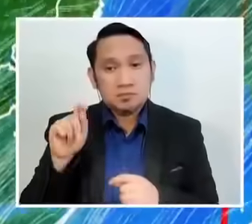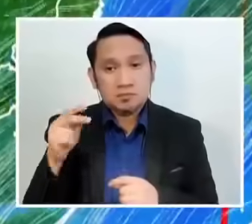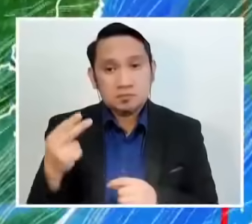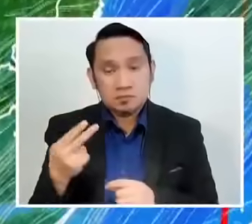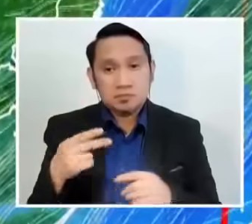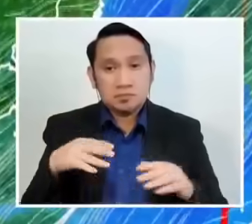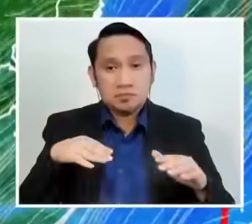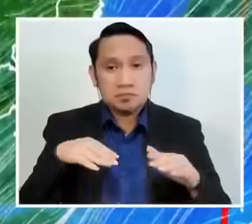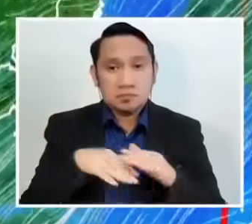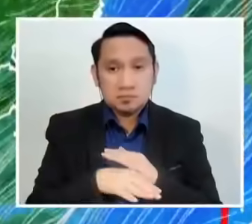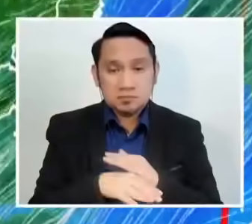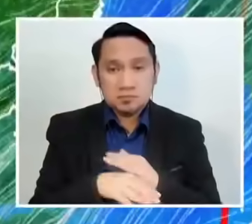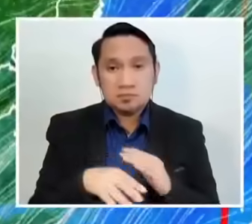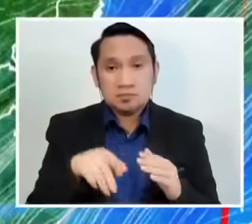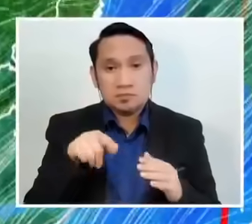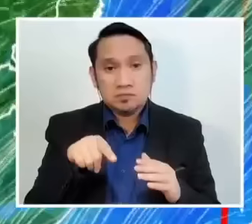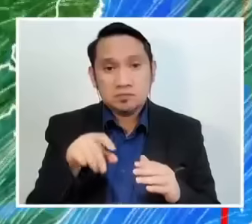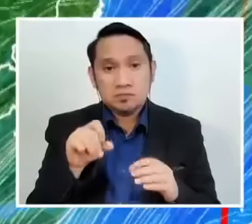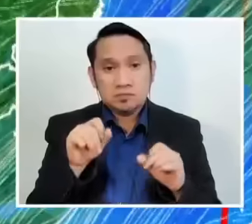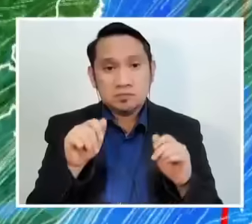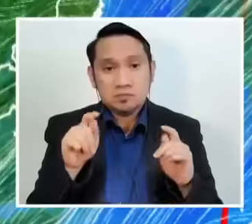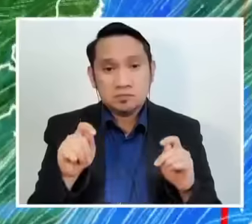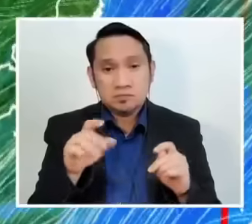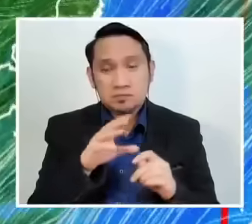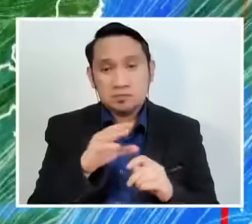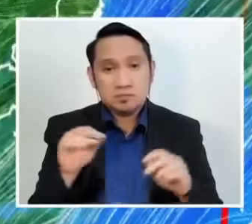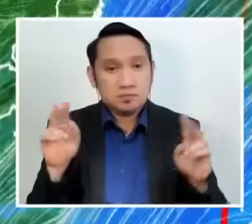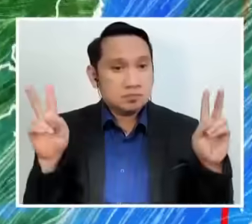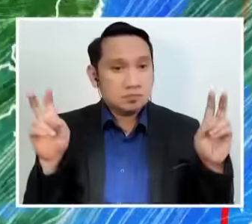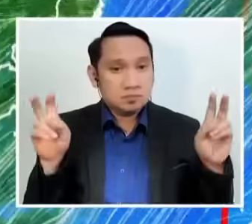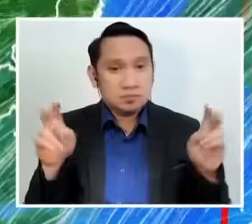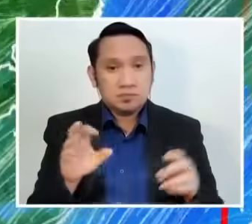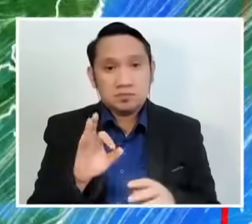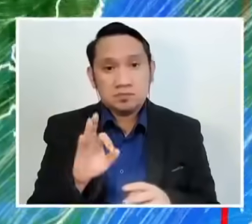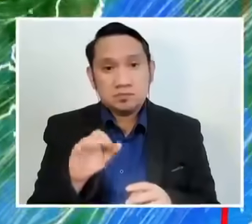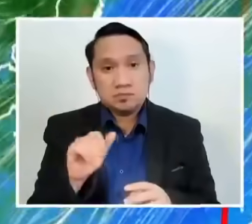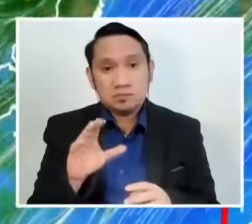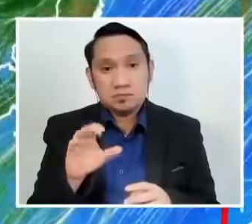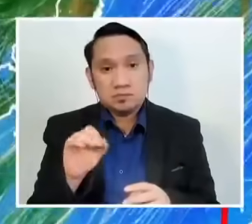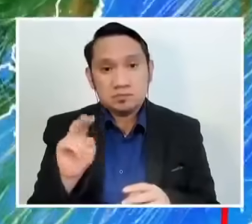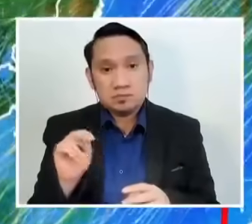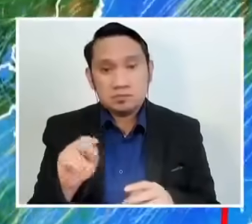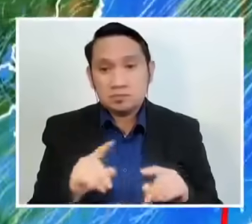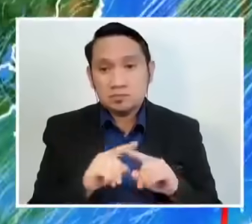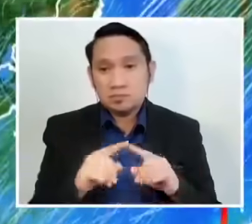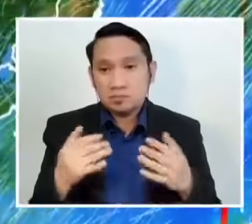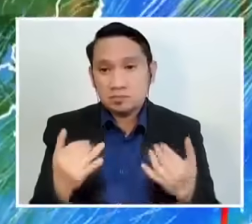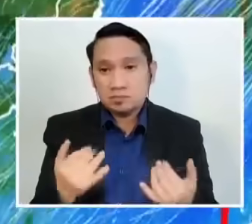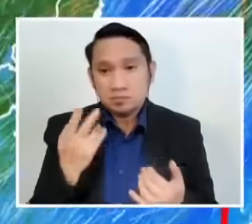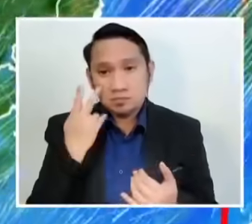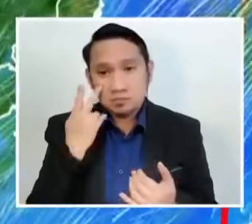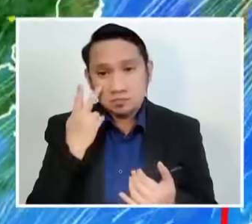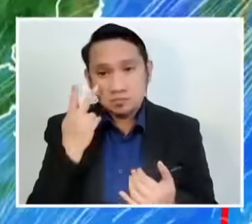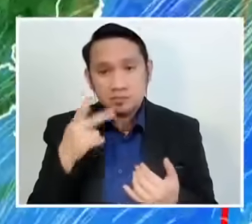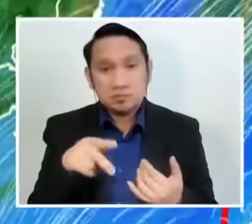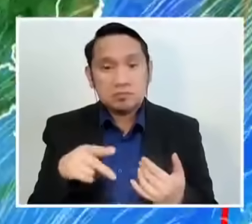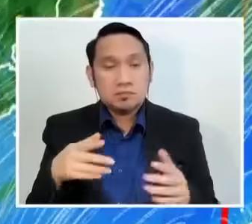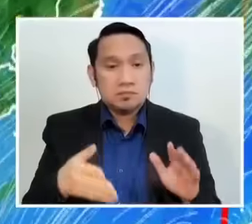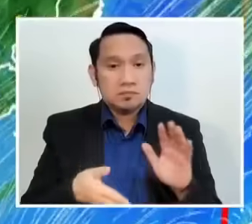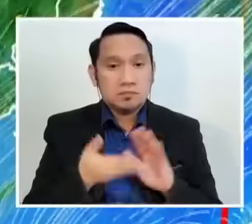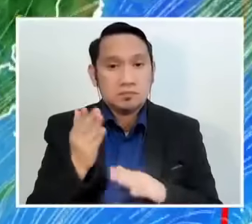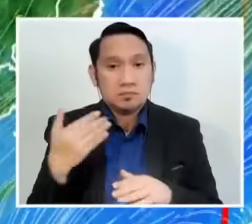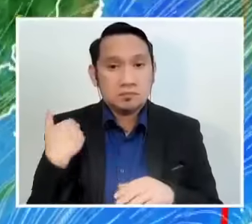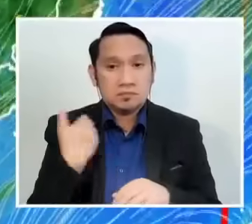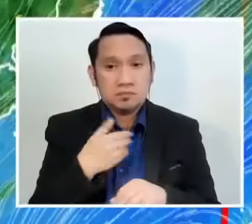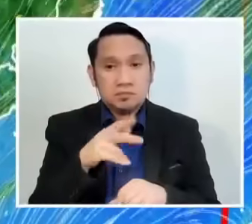papasok po ng PAR sa Sabado at tatawaging bagyong Falcon. Pero sa ngayon, hindi po nakikitang lalapit ito o tatama sa ating